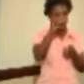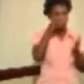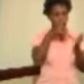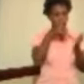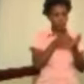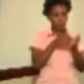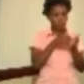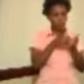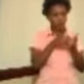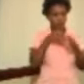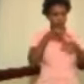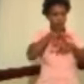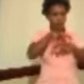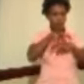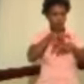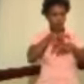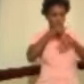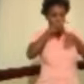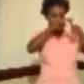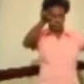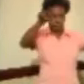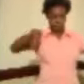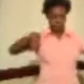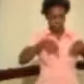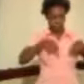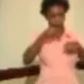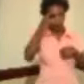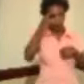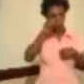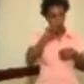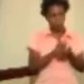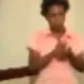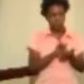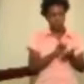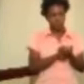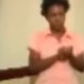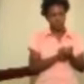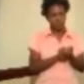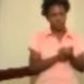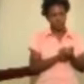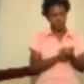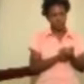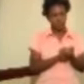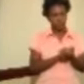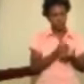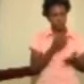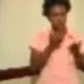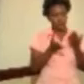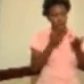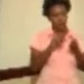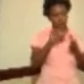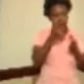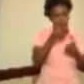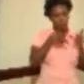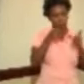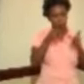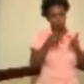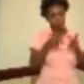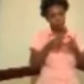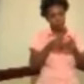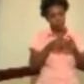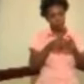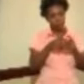cultivables. Et est-ce en grande propriété? On doute fort, parce que la plupart des grandes propriétés cultivables ou non